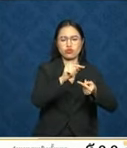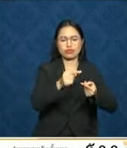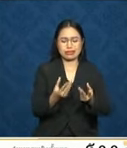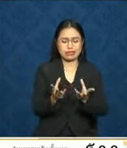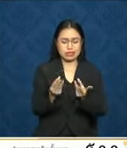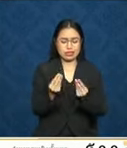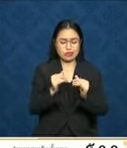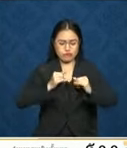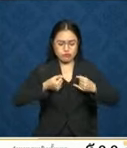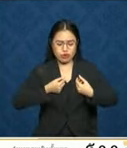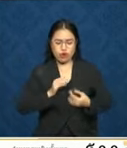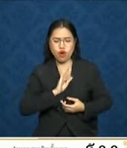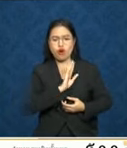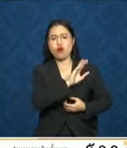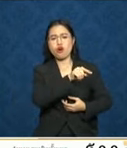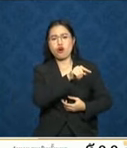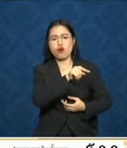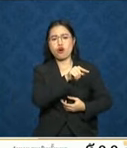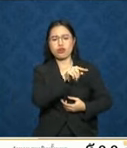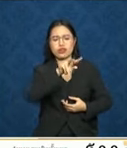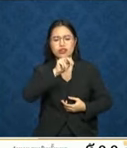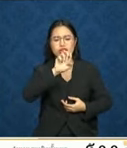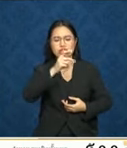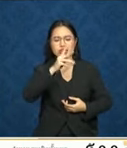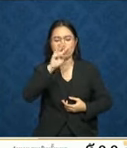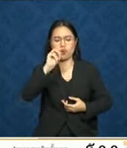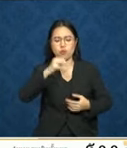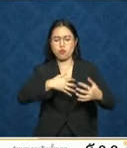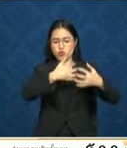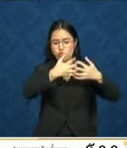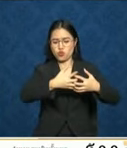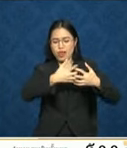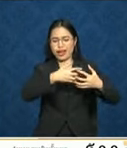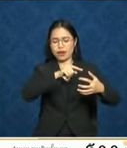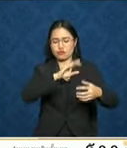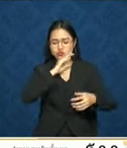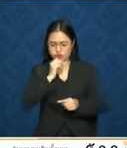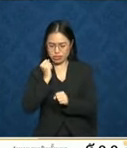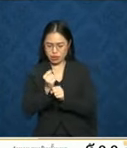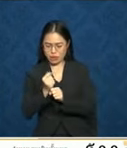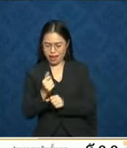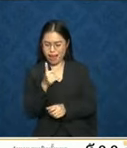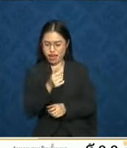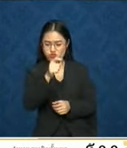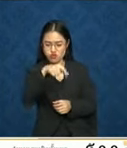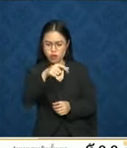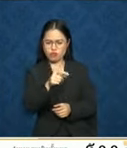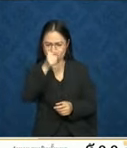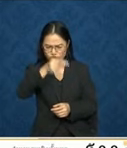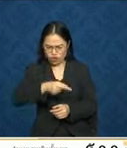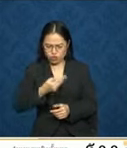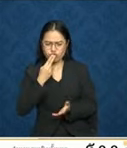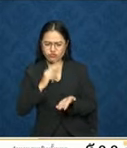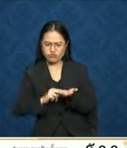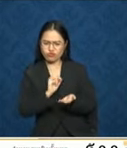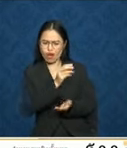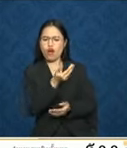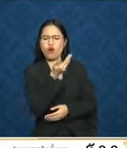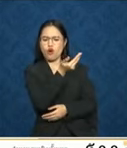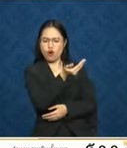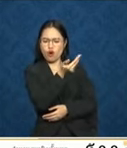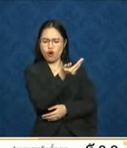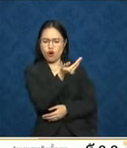ๆก็แล้วแต่นะครับในความรับผิดชอบของนิคมอุตสาหกรรมต้องได้รับความยินยอมดังนั้นอยากให้ท่านประธานมีหนังสือถึงอธิบดี